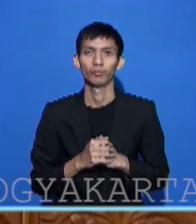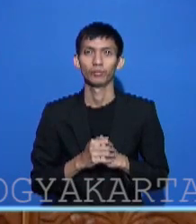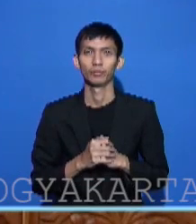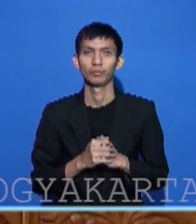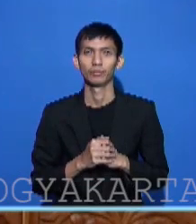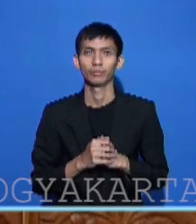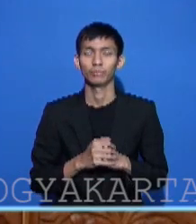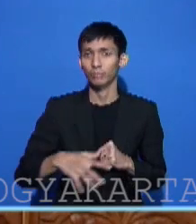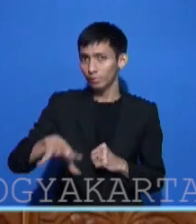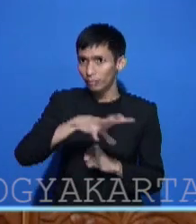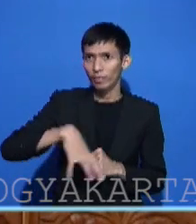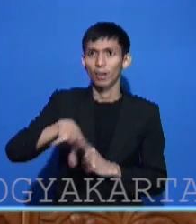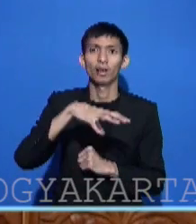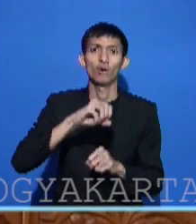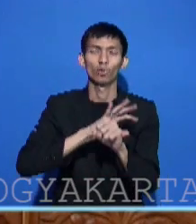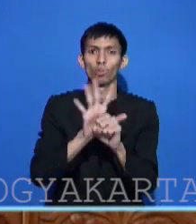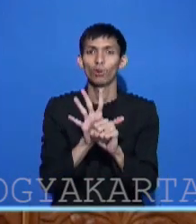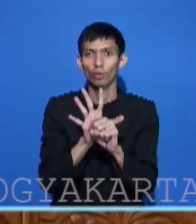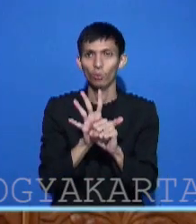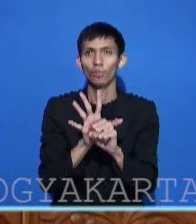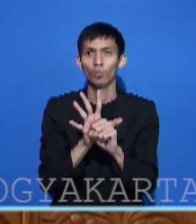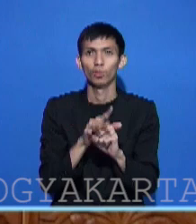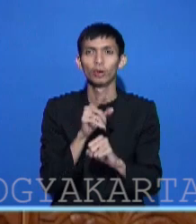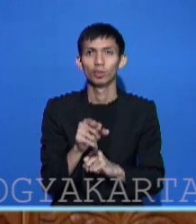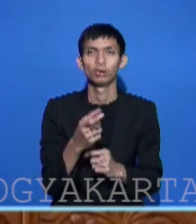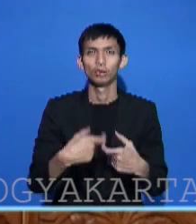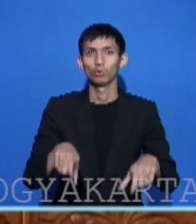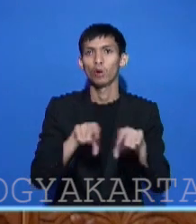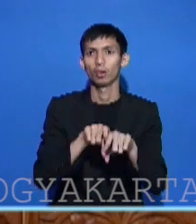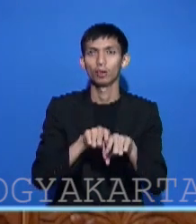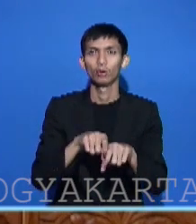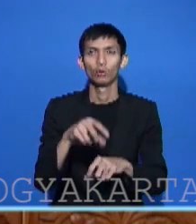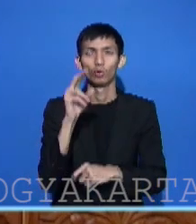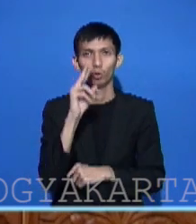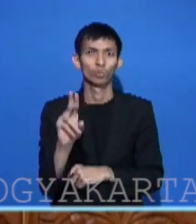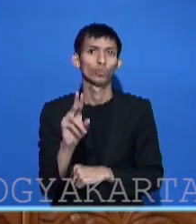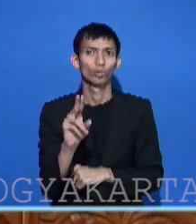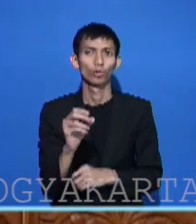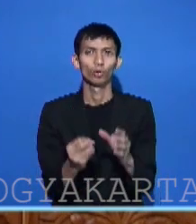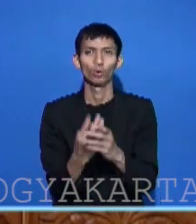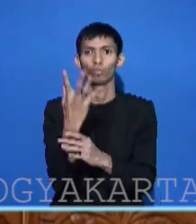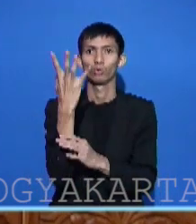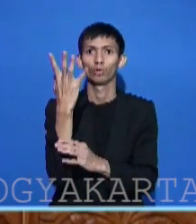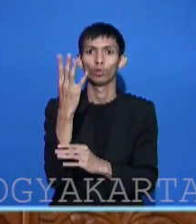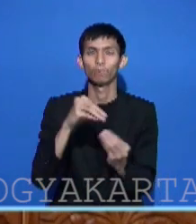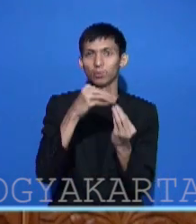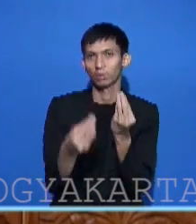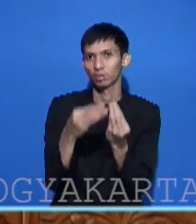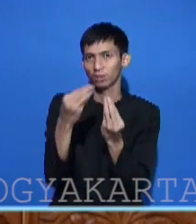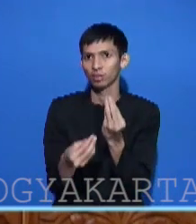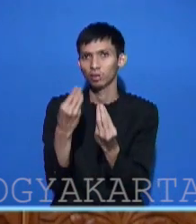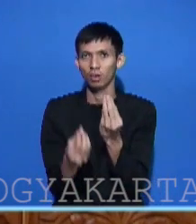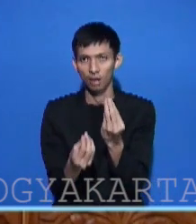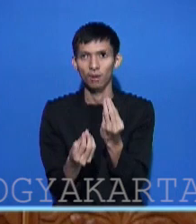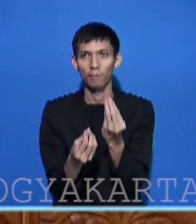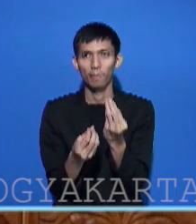pendoworejo Girimulyo Kulon Progo ganyoto cocok sangatipun kinaken minongko kangge budidaya pisang Milo beden my Ben